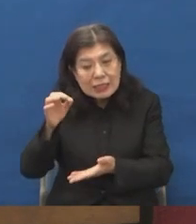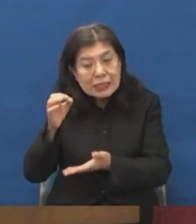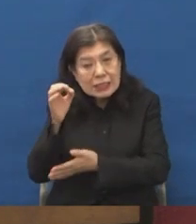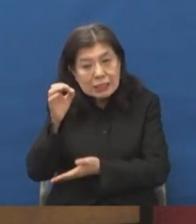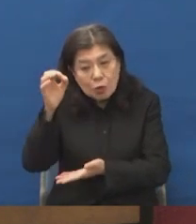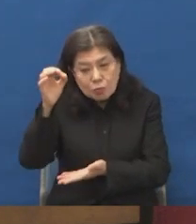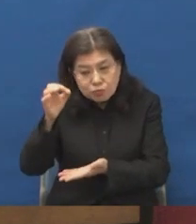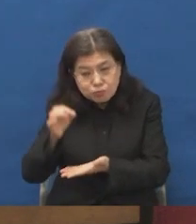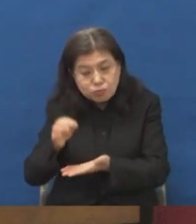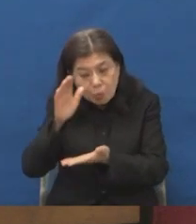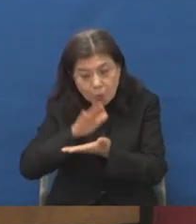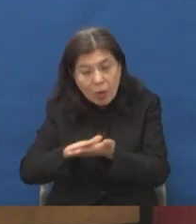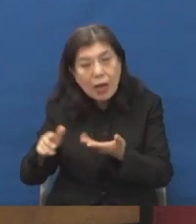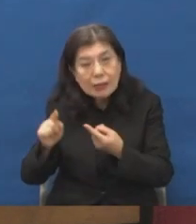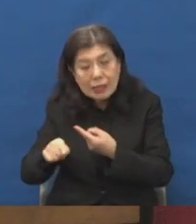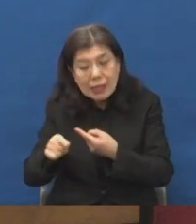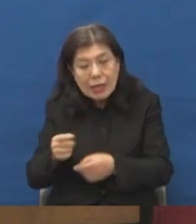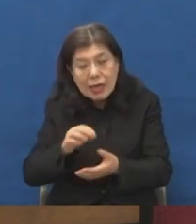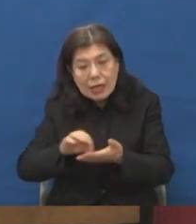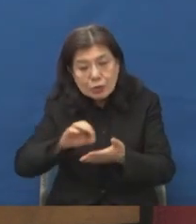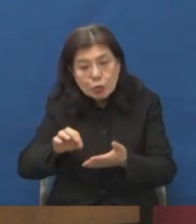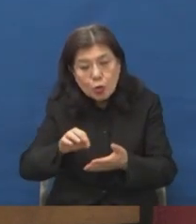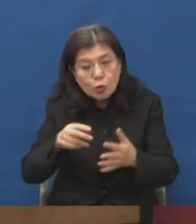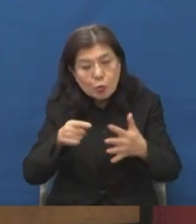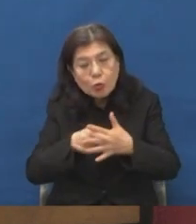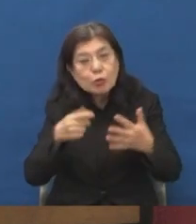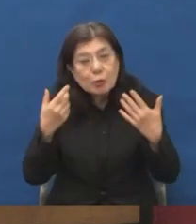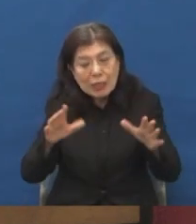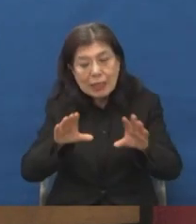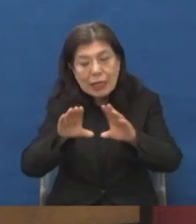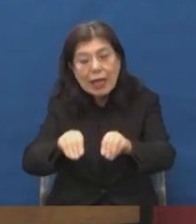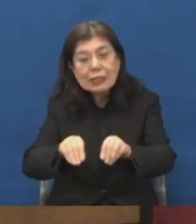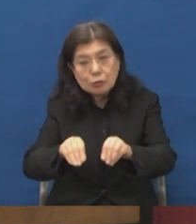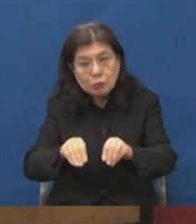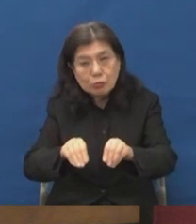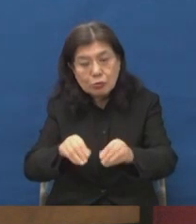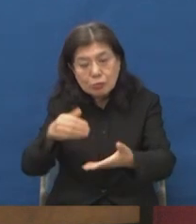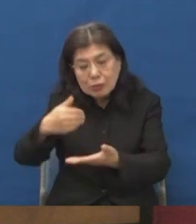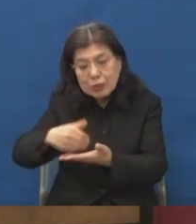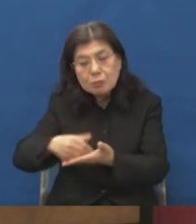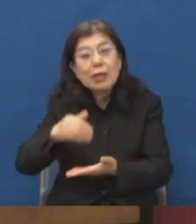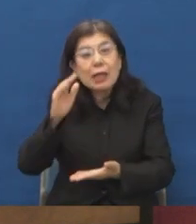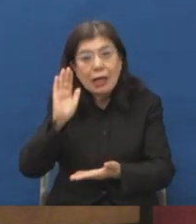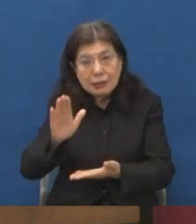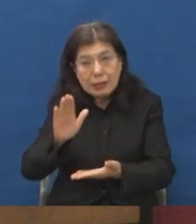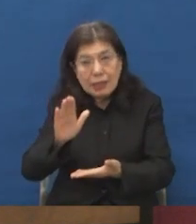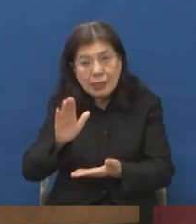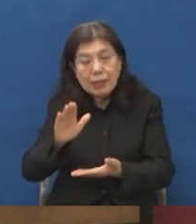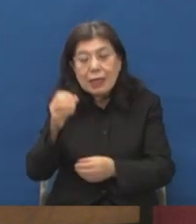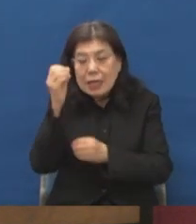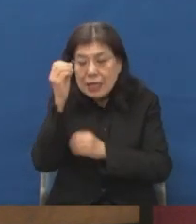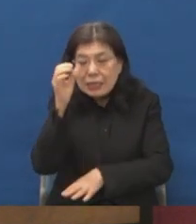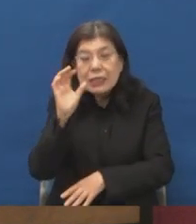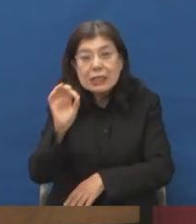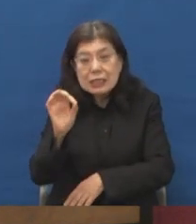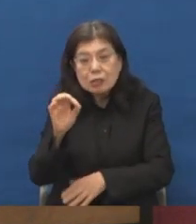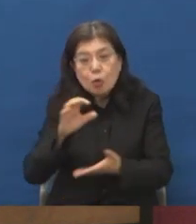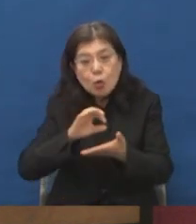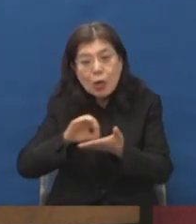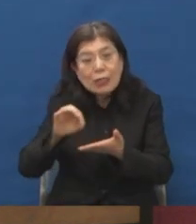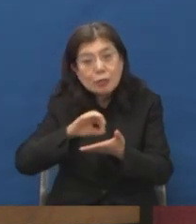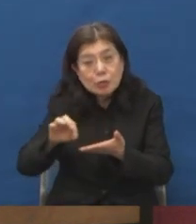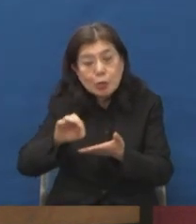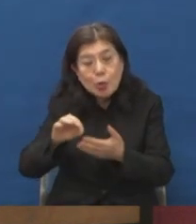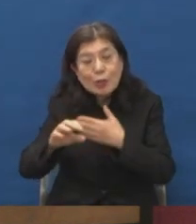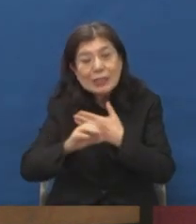もないことから、これを廃止しようとするものであるとの説明がありました。これに対し、基金の活用事例、基金廃